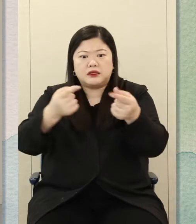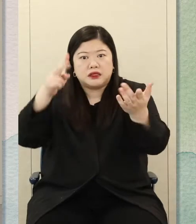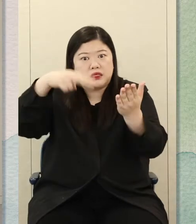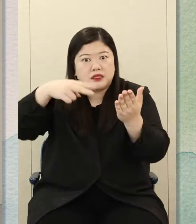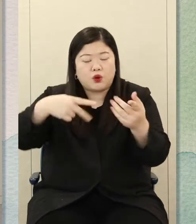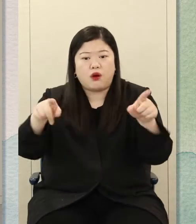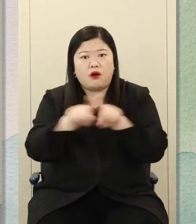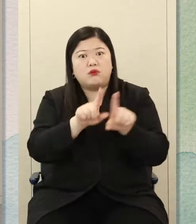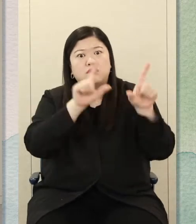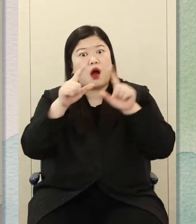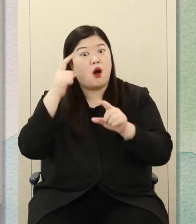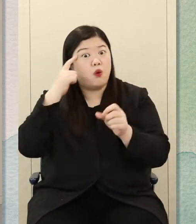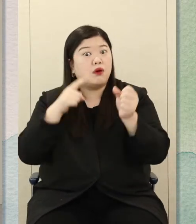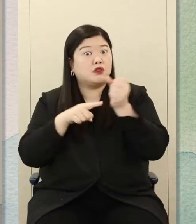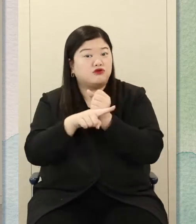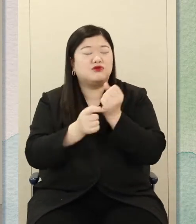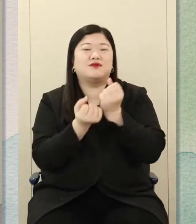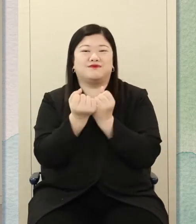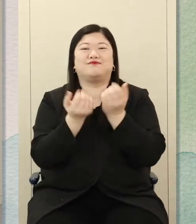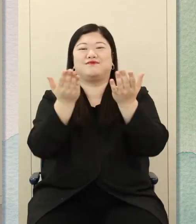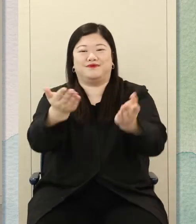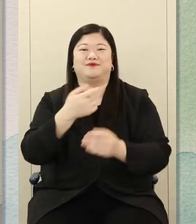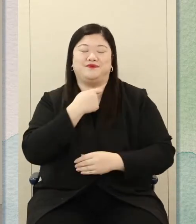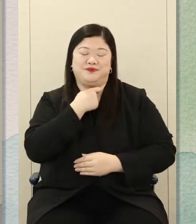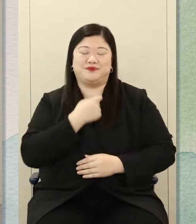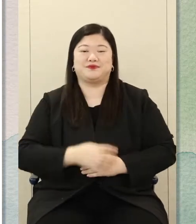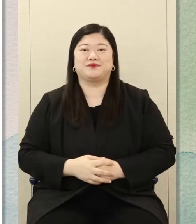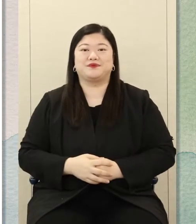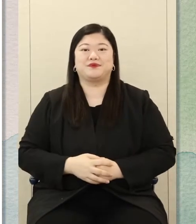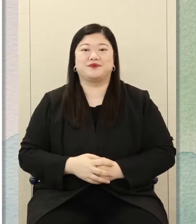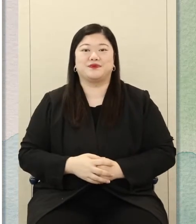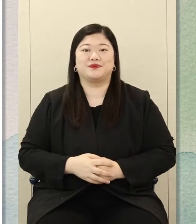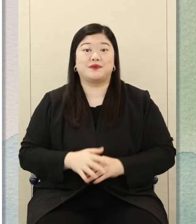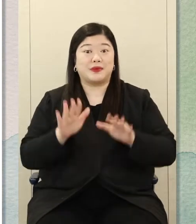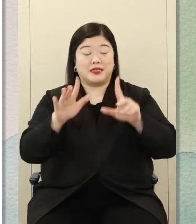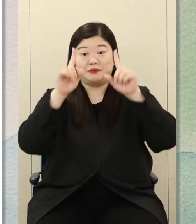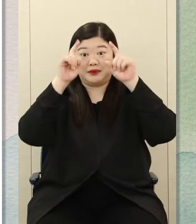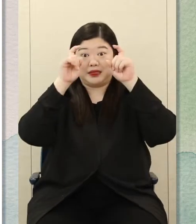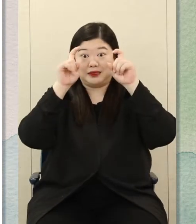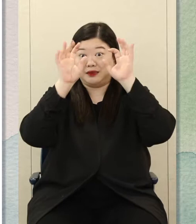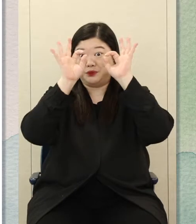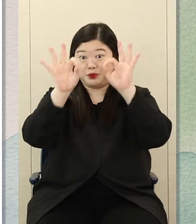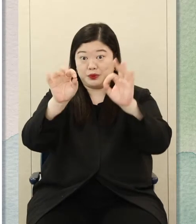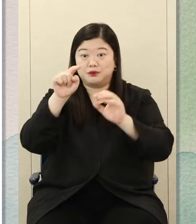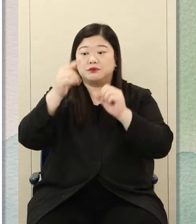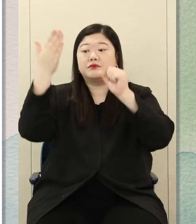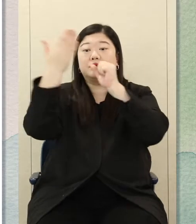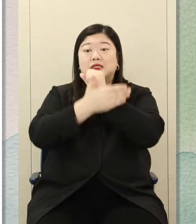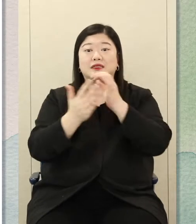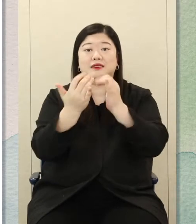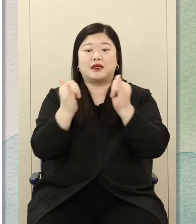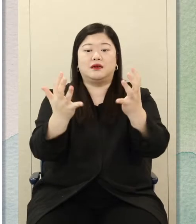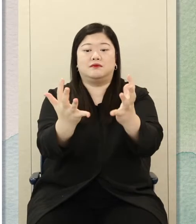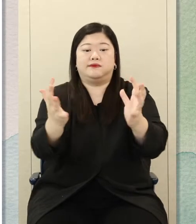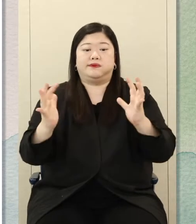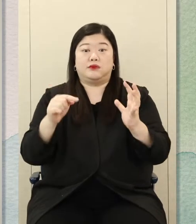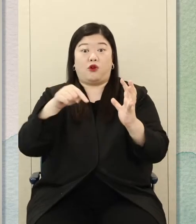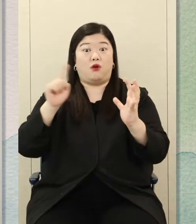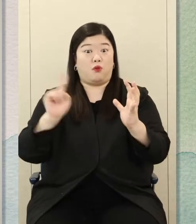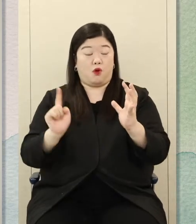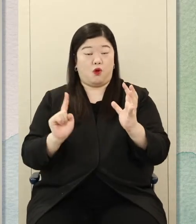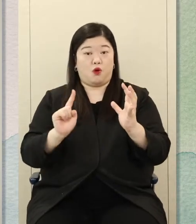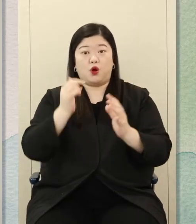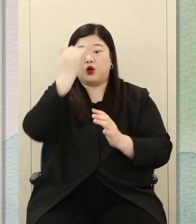뭐 이건 제 책인데 그냥 넘어가도록 하겠습니다. 이분들이 이제 어떤 분들이냐면 충남